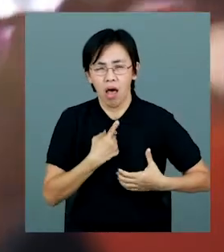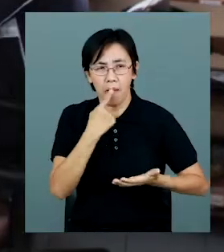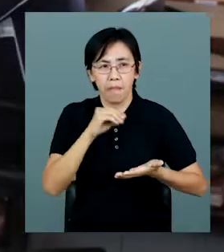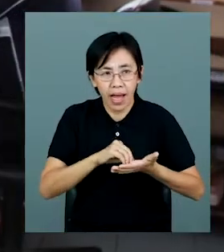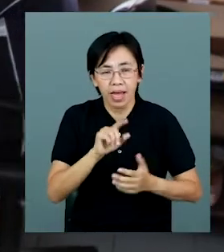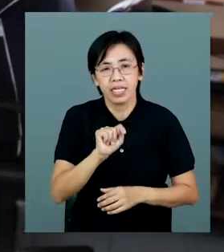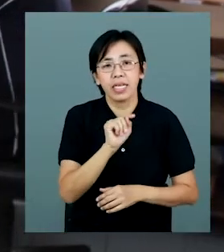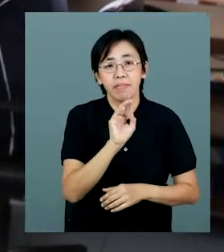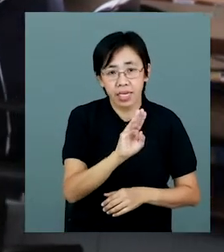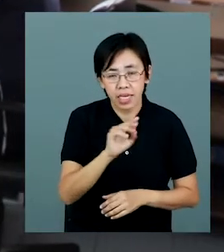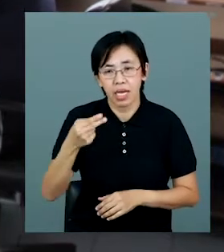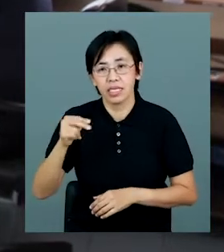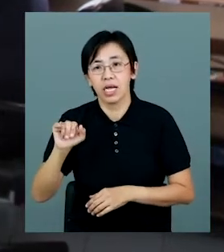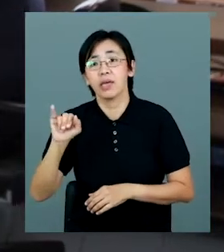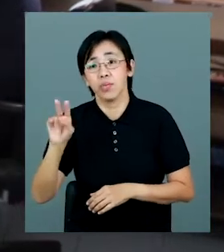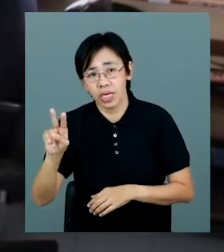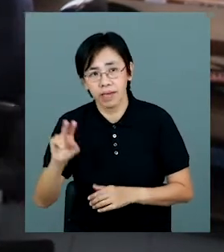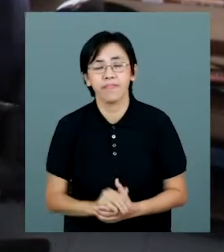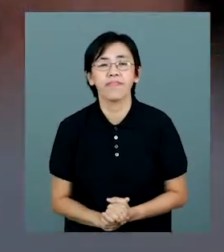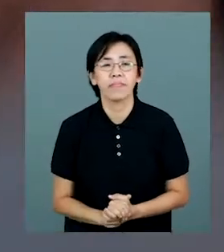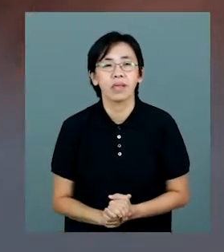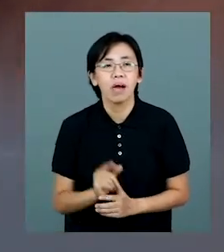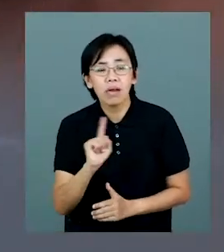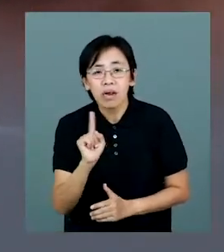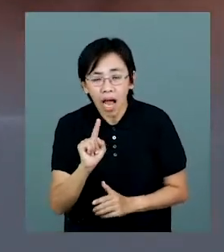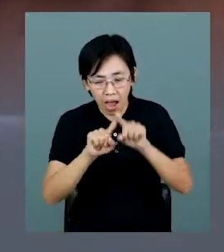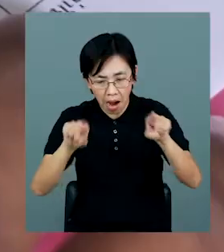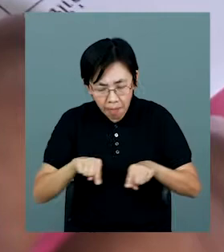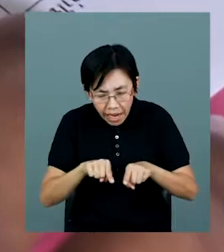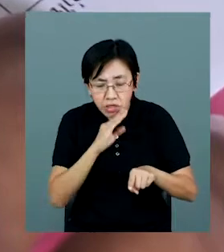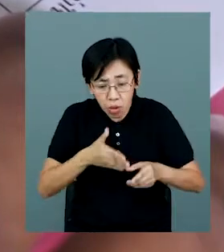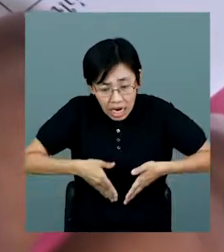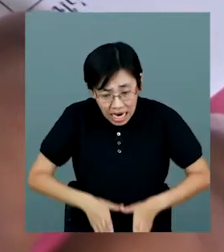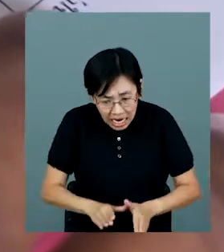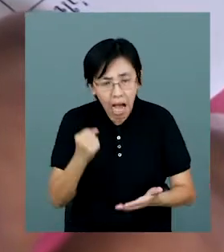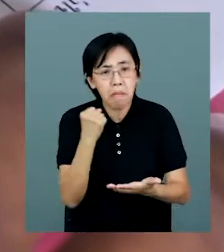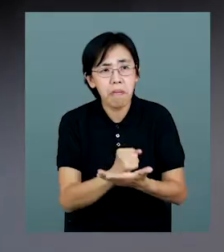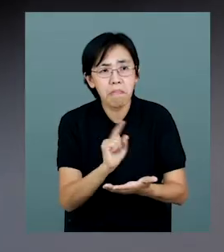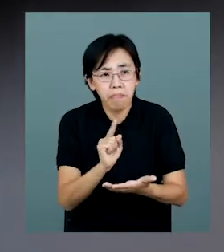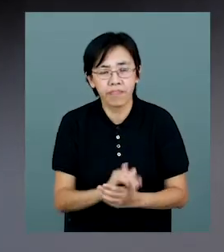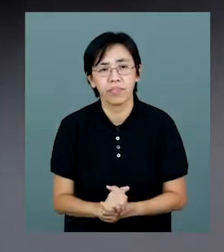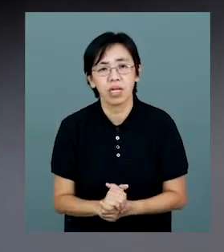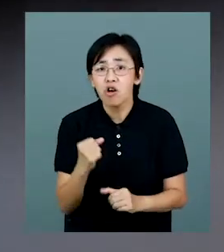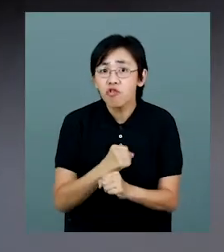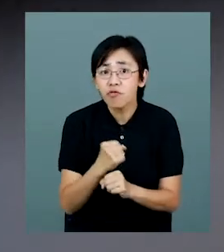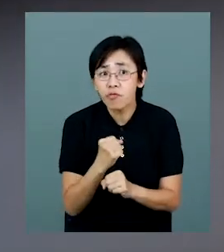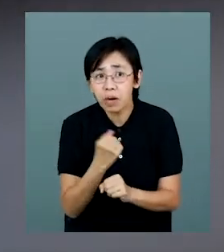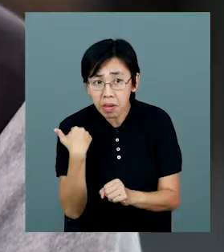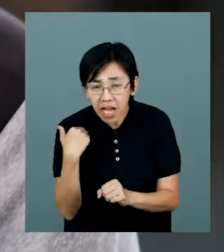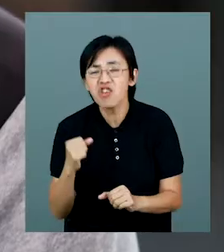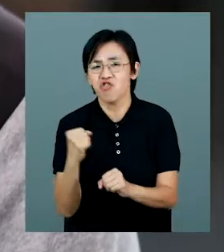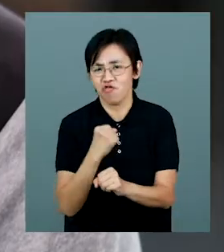ยแล้วก็เรื่องของวัณโรค TBH IV อันนี้ครับแล้วก็เกี่ยวกับภัยแจ้งเกิดด้วยครับ การใช้เครื่